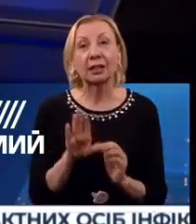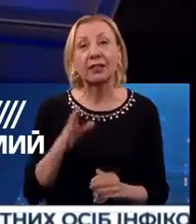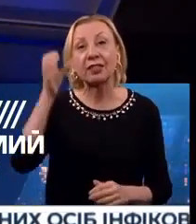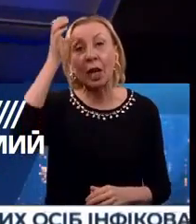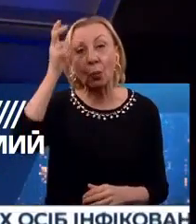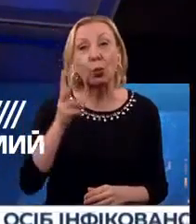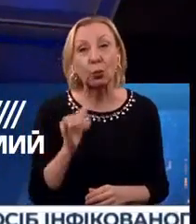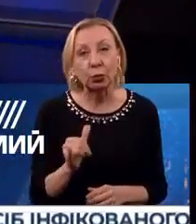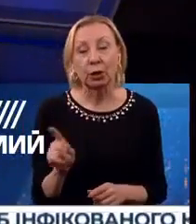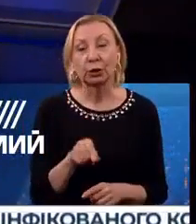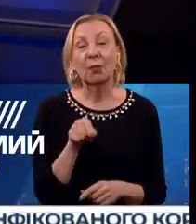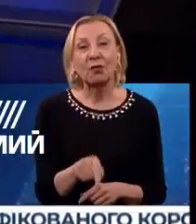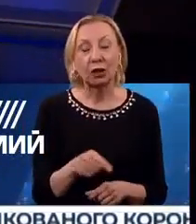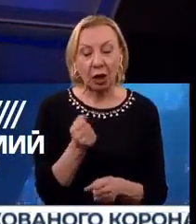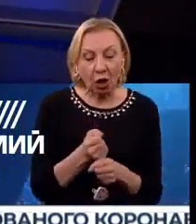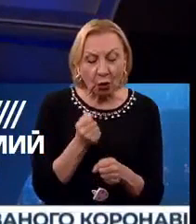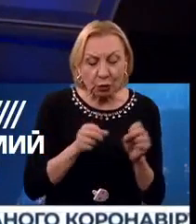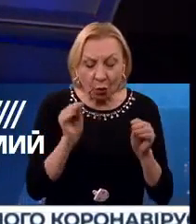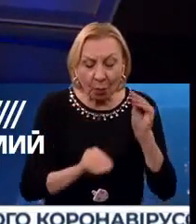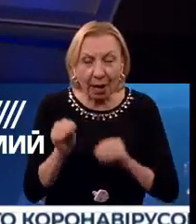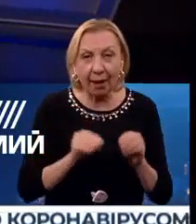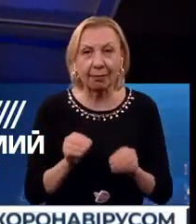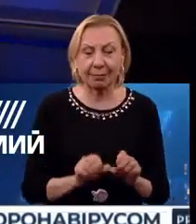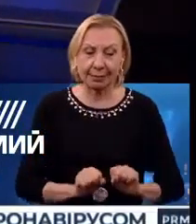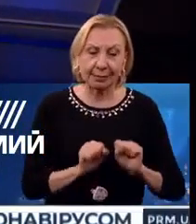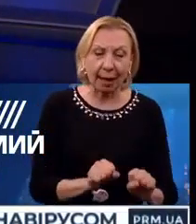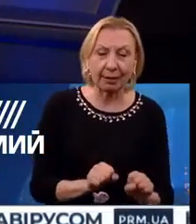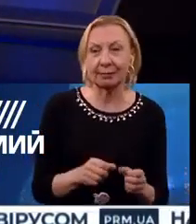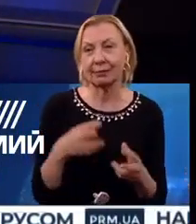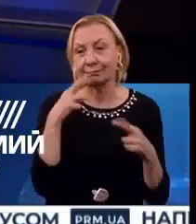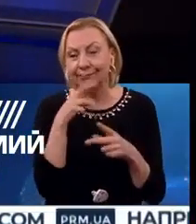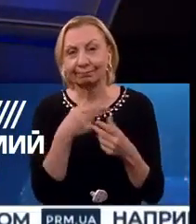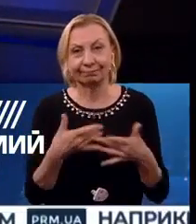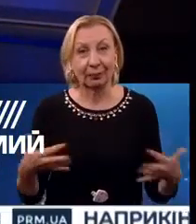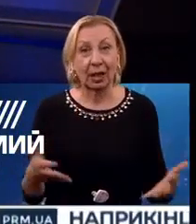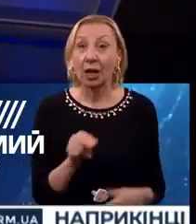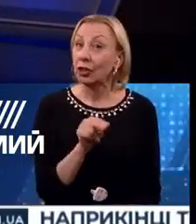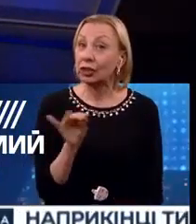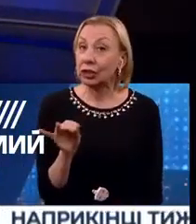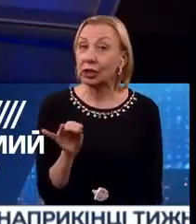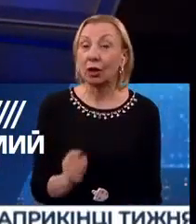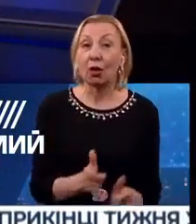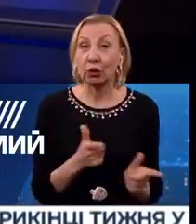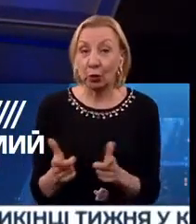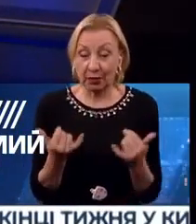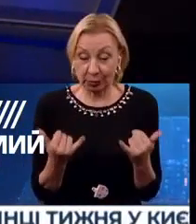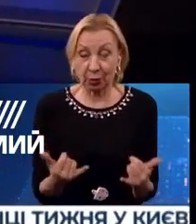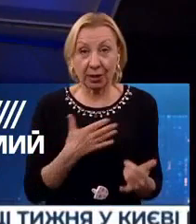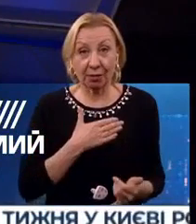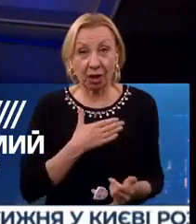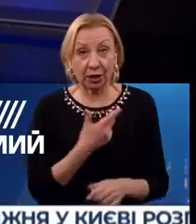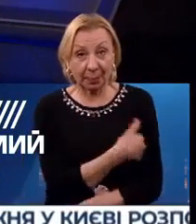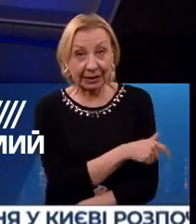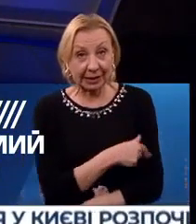розробляли засоби захисту для наших людей. Чи готова сьогодні українська медицина до подолання коронавірусу?